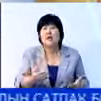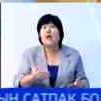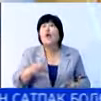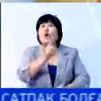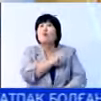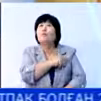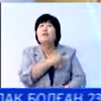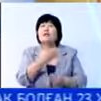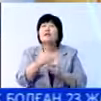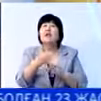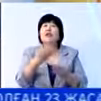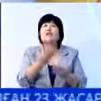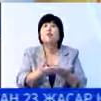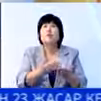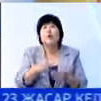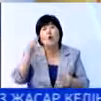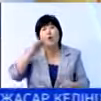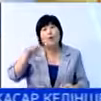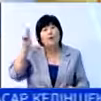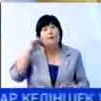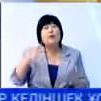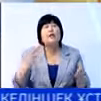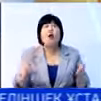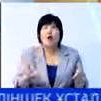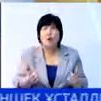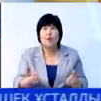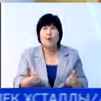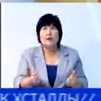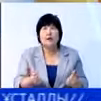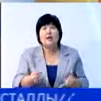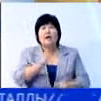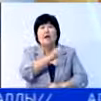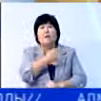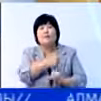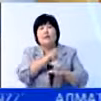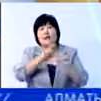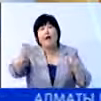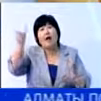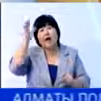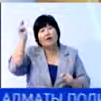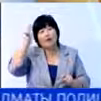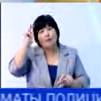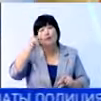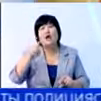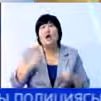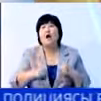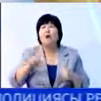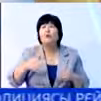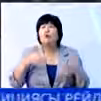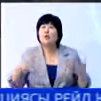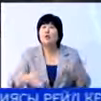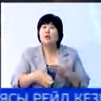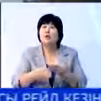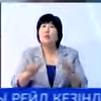медицина саласы бойынша оқушылардың білім алуына, мед академияларда оқушылардың оқуына апайдың үлкен ықпалы